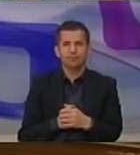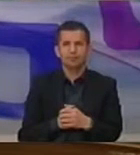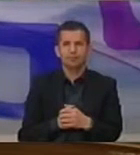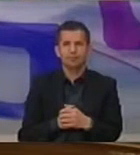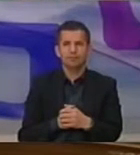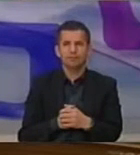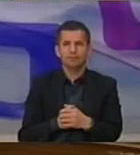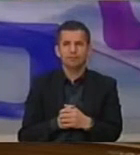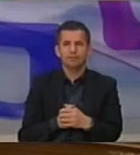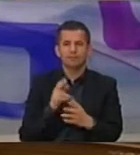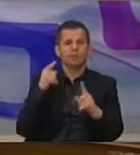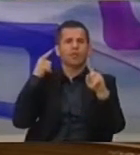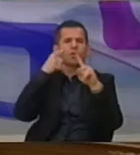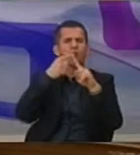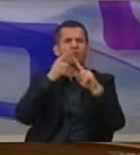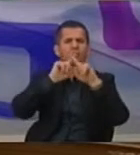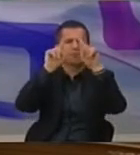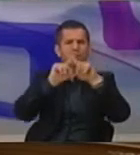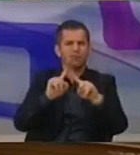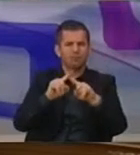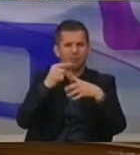për disa objektiva